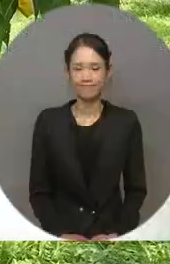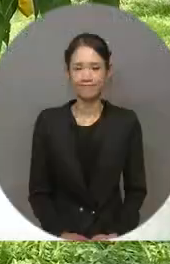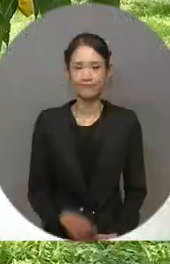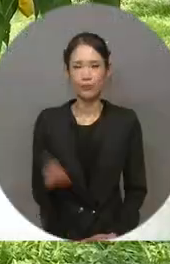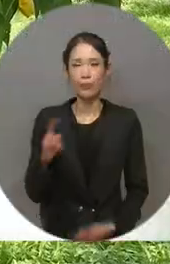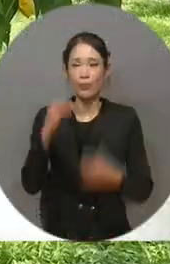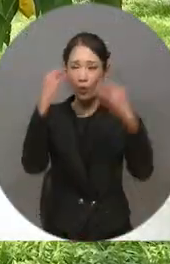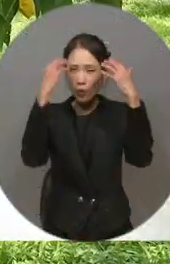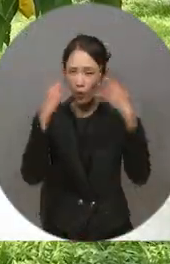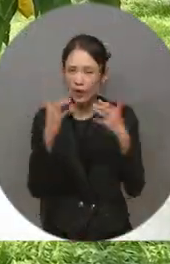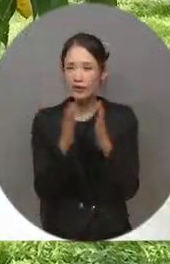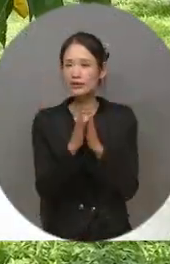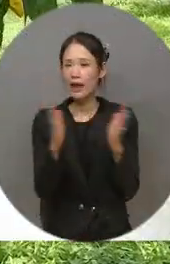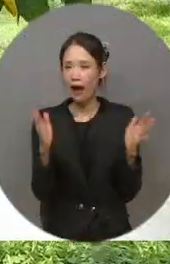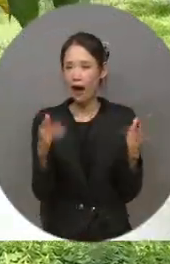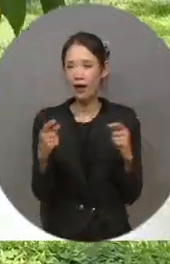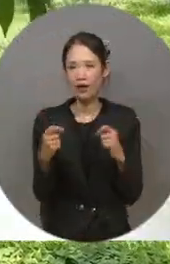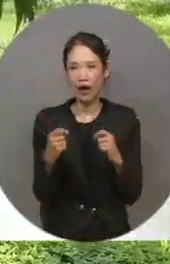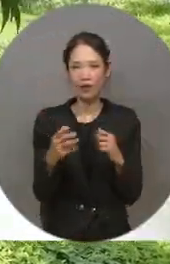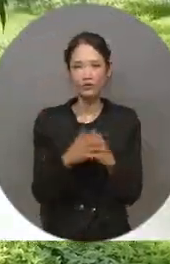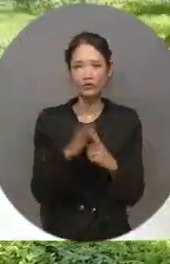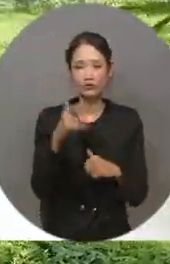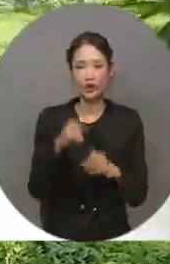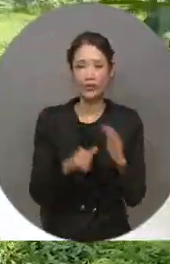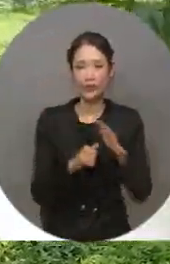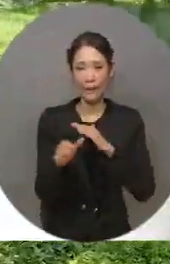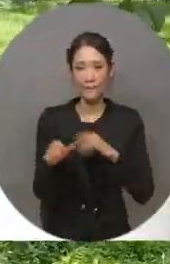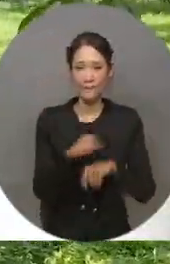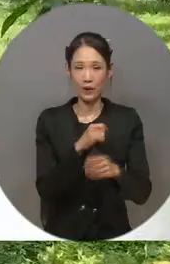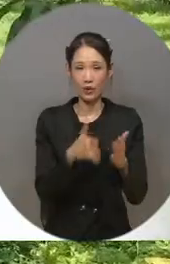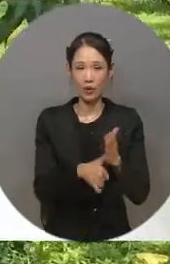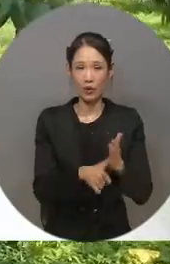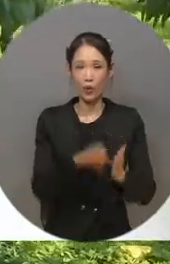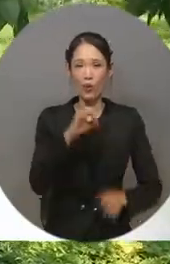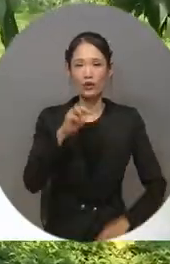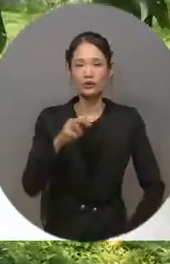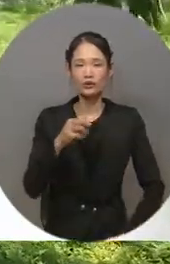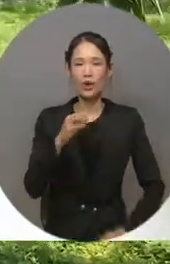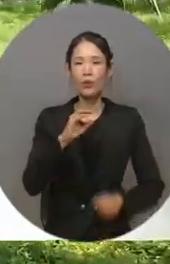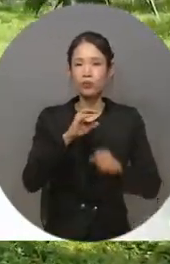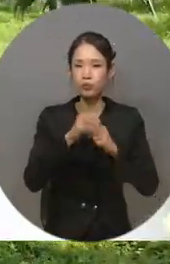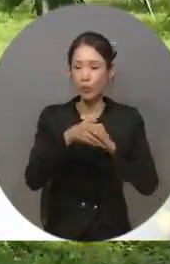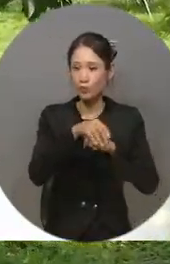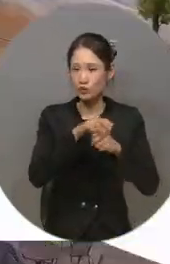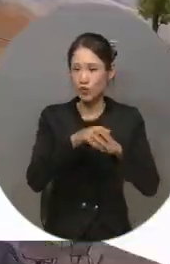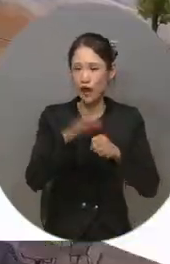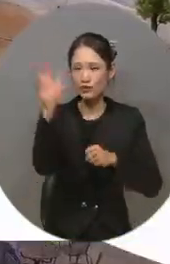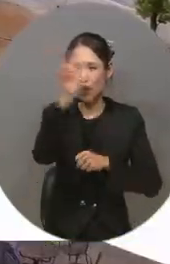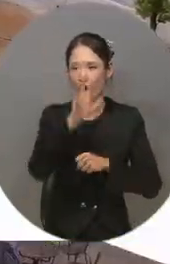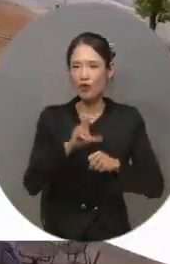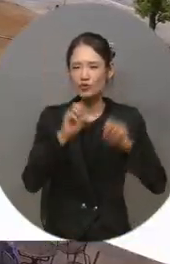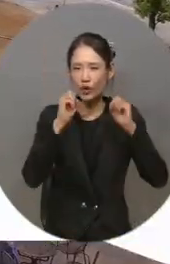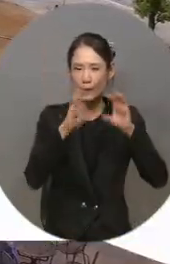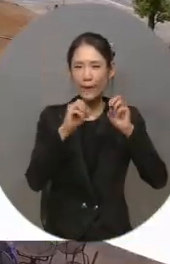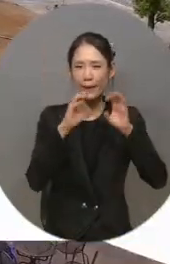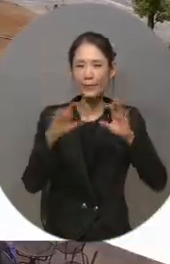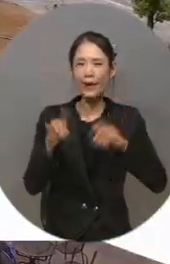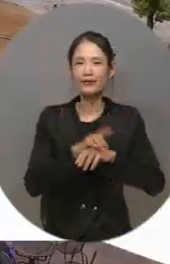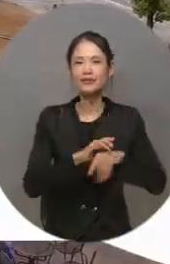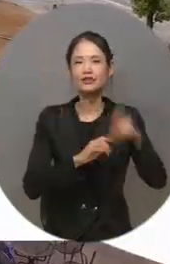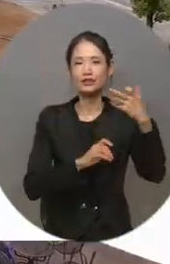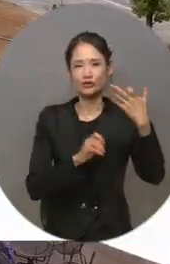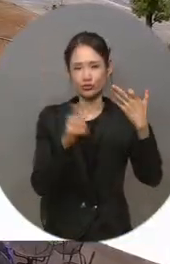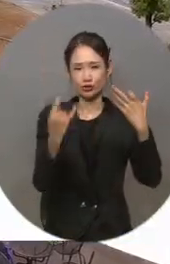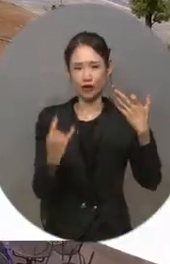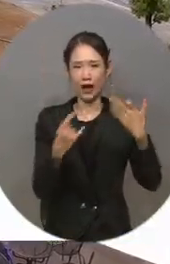본격적인 여름철로 접어들며 순천의 대표 특산물인 월등 복숭아를 전국에 알리는 제19회 월등